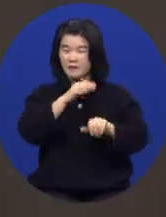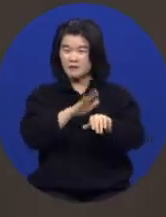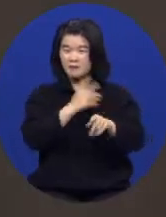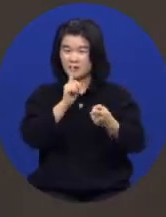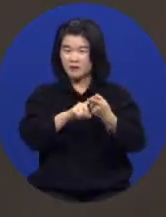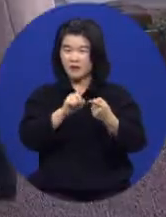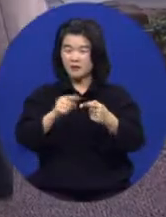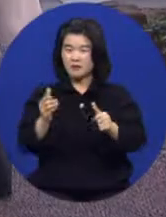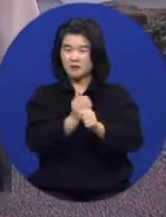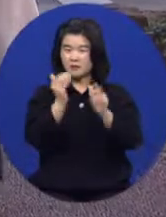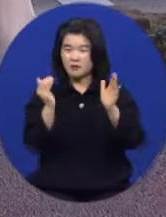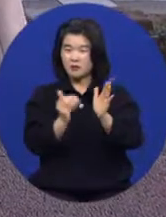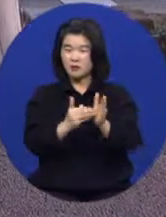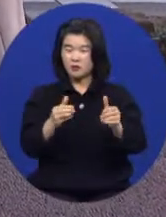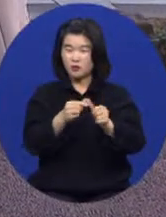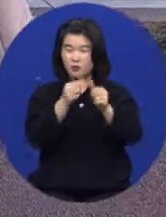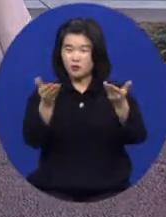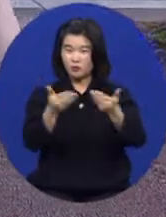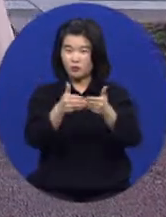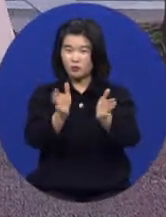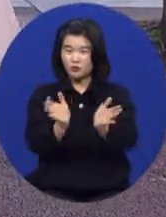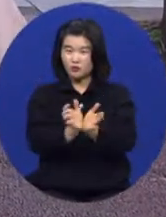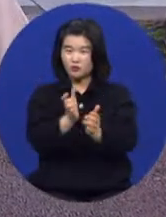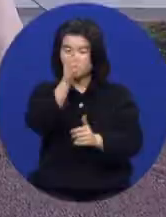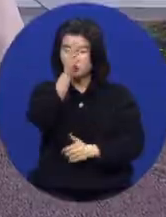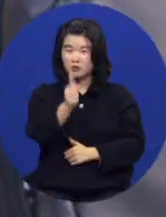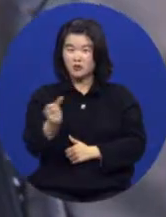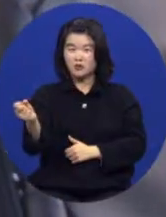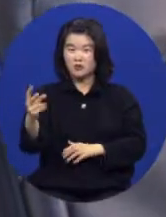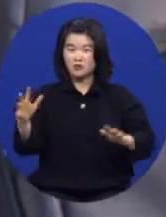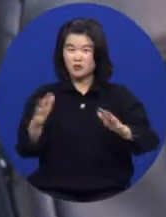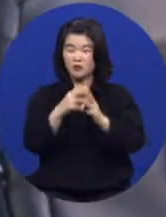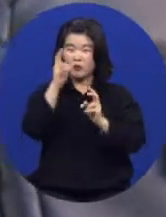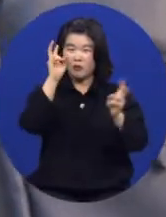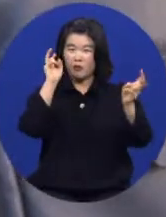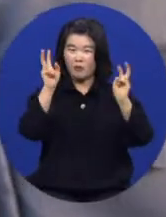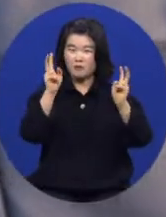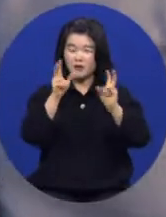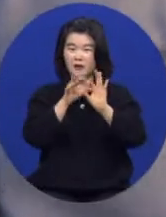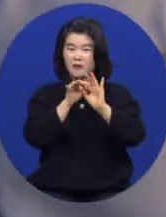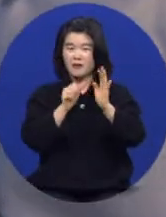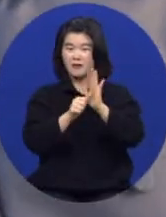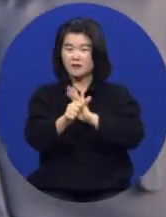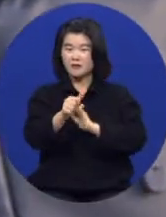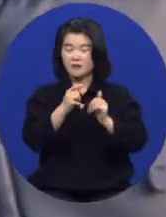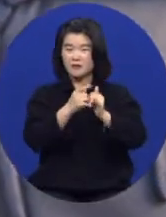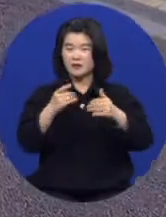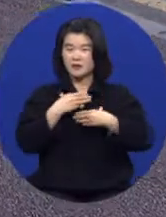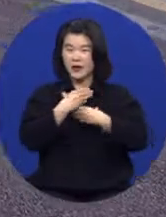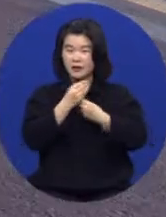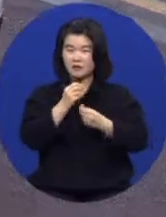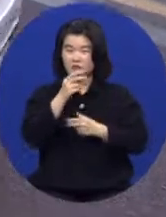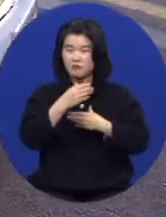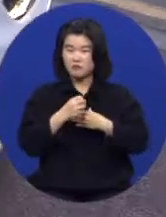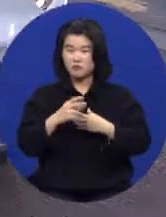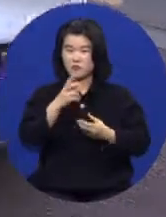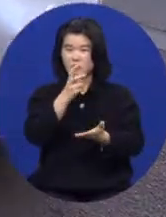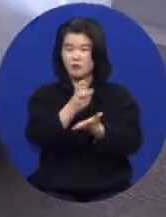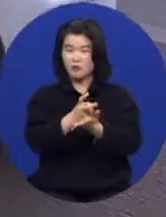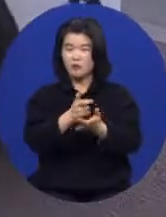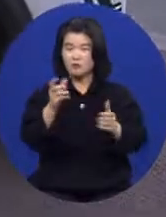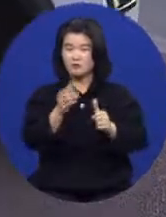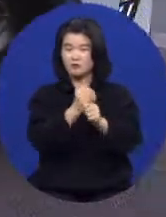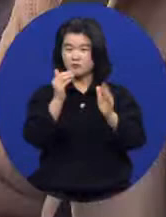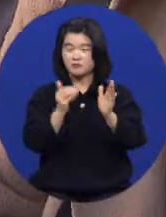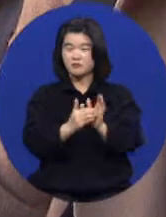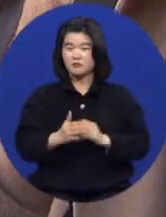혐의로 입건했고, 고용노동부는 현장 소장과 철거업체의 실질적 대표를 산업안전보건법 위반 혐의로